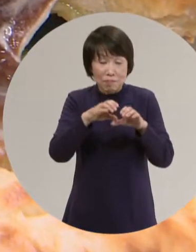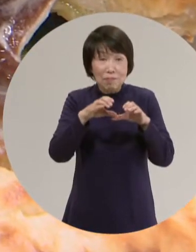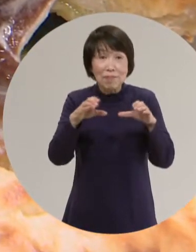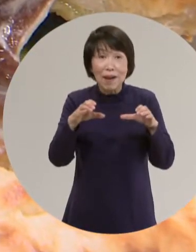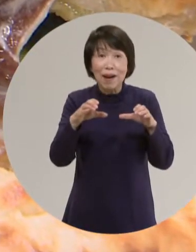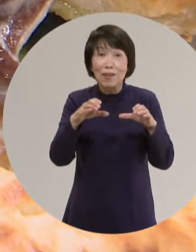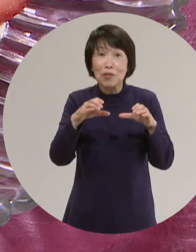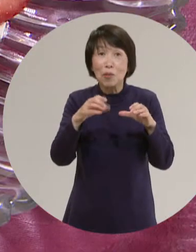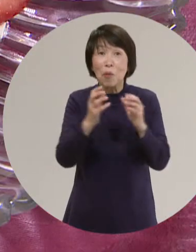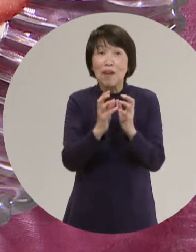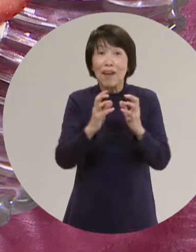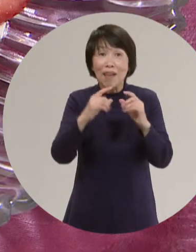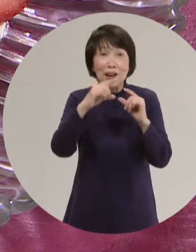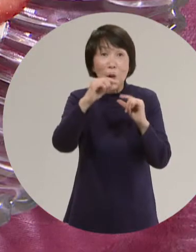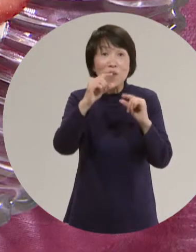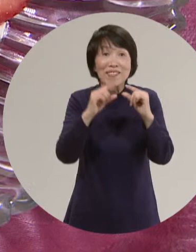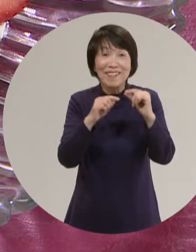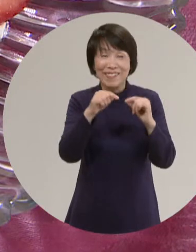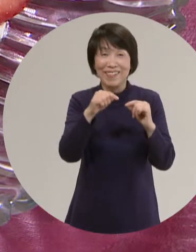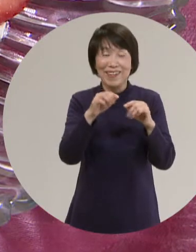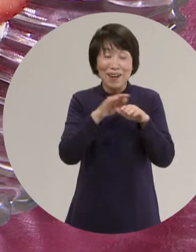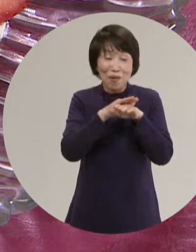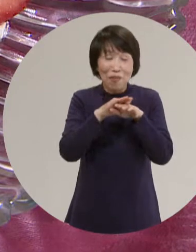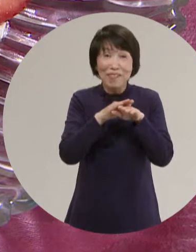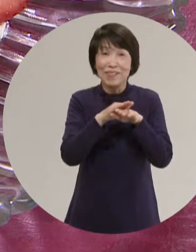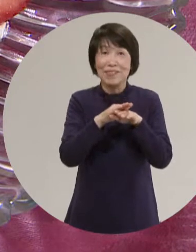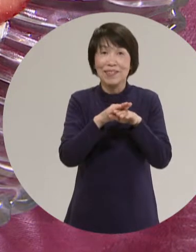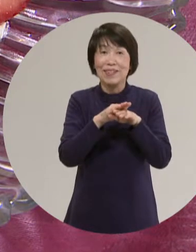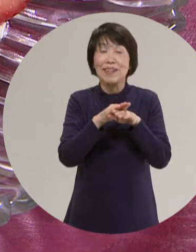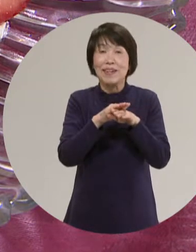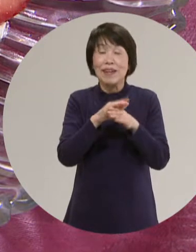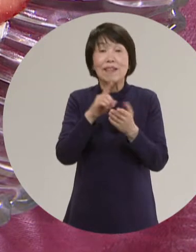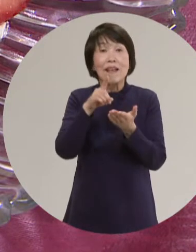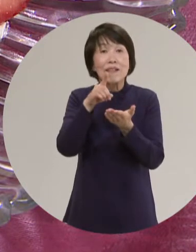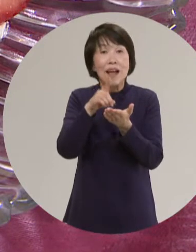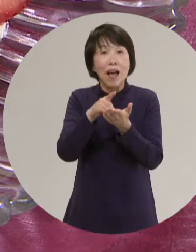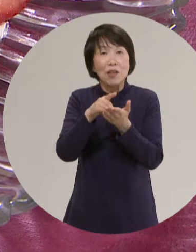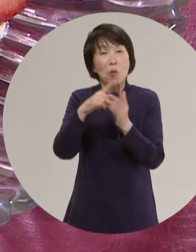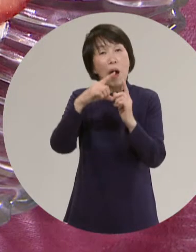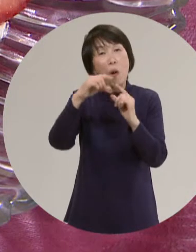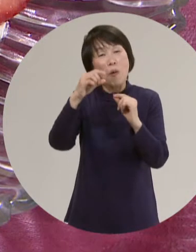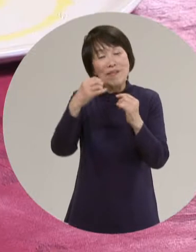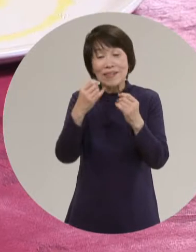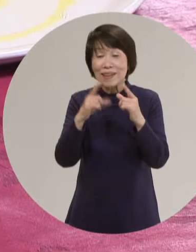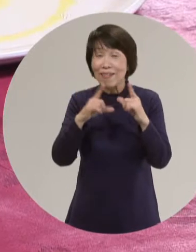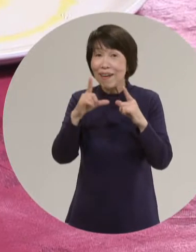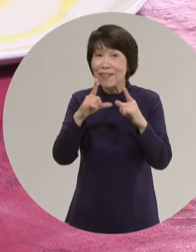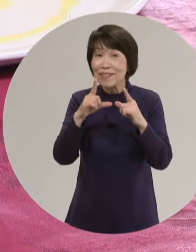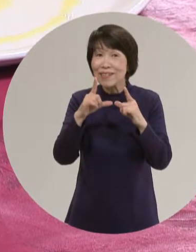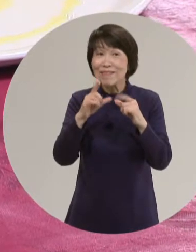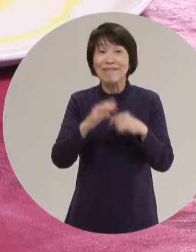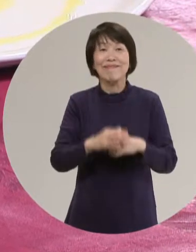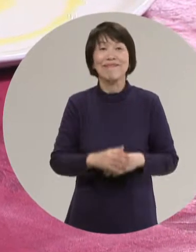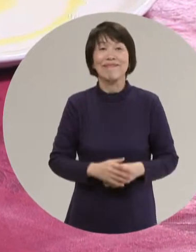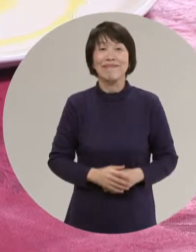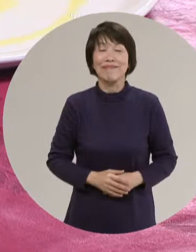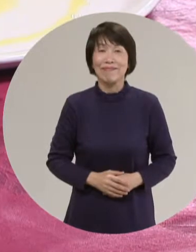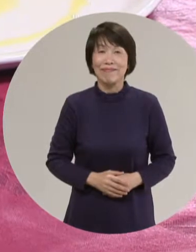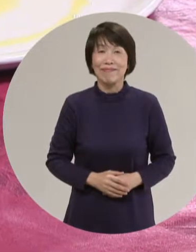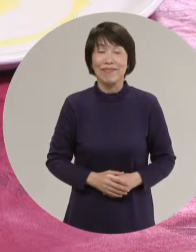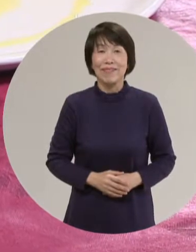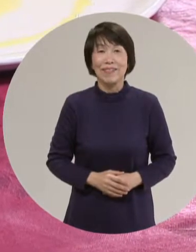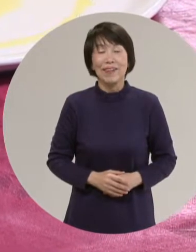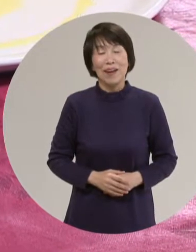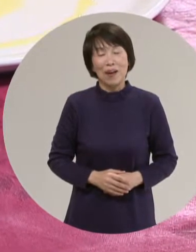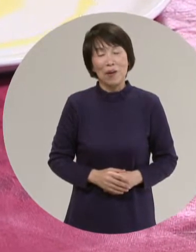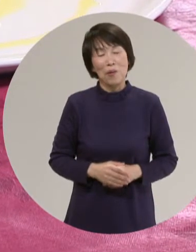が出てくるんです。デザートには星をかたどったティラミス。 これはもうすごくロマンチックで、ディ